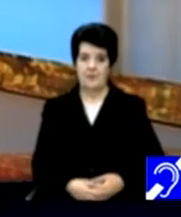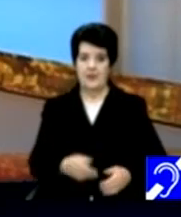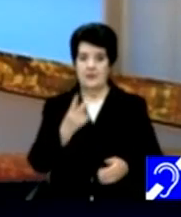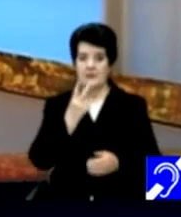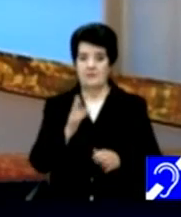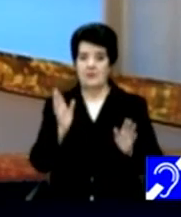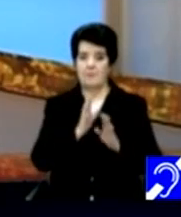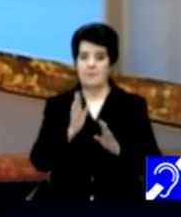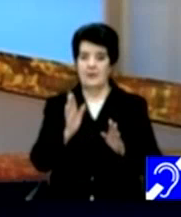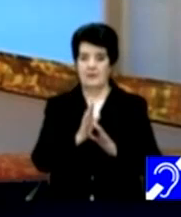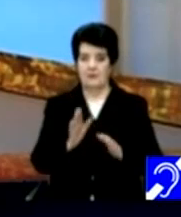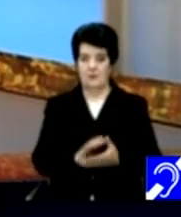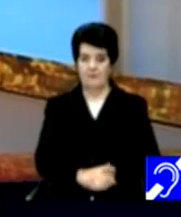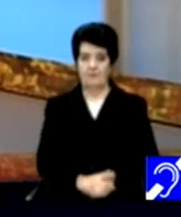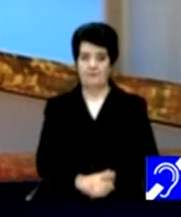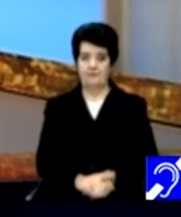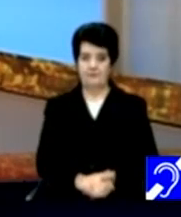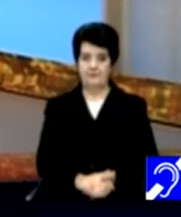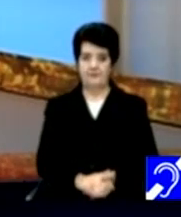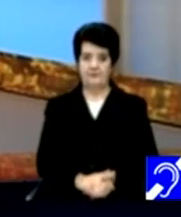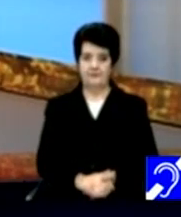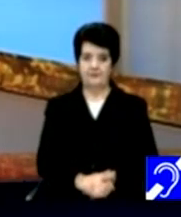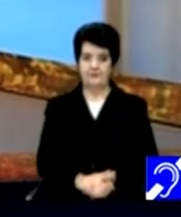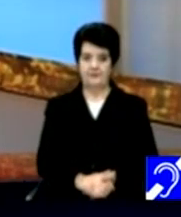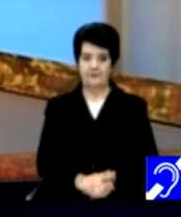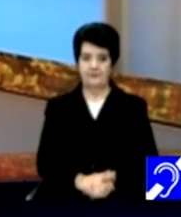Iar pe final să vedem datele meteo.